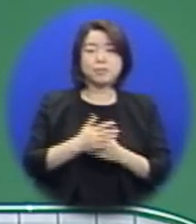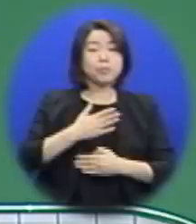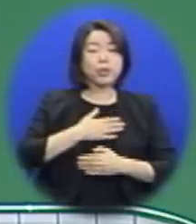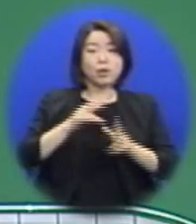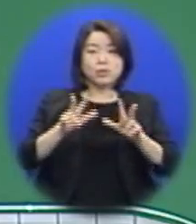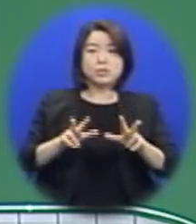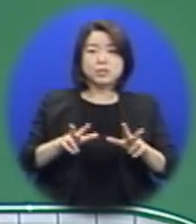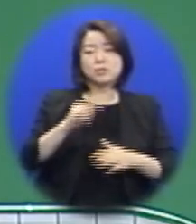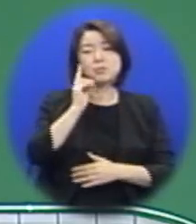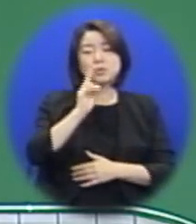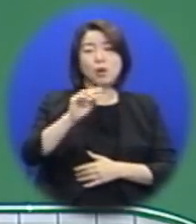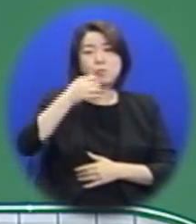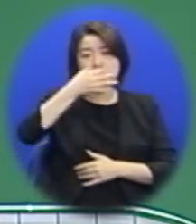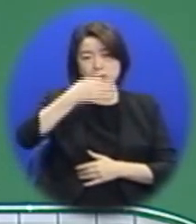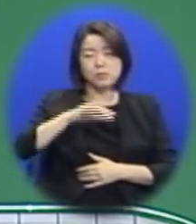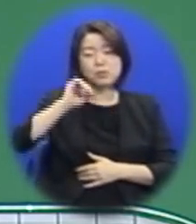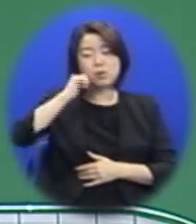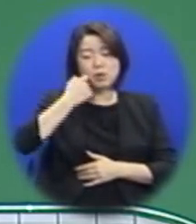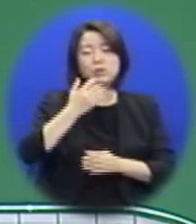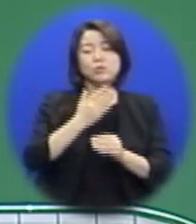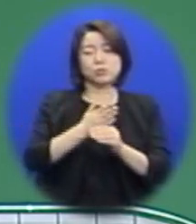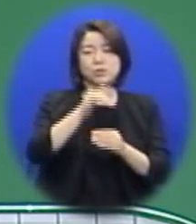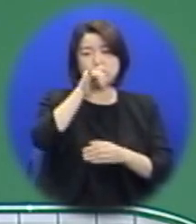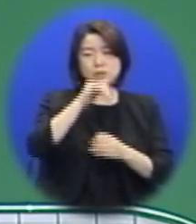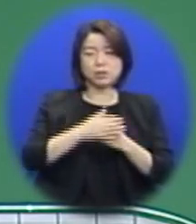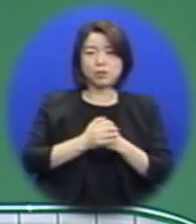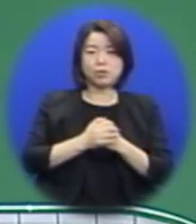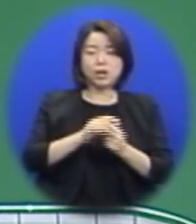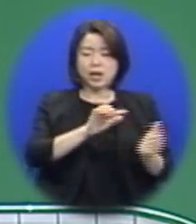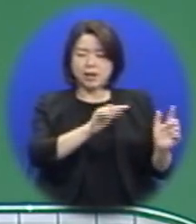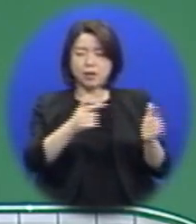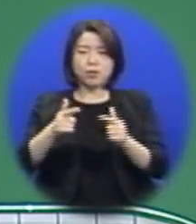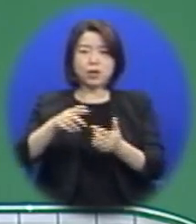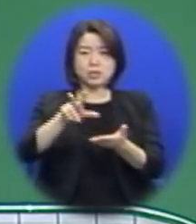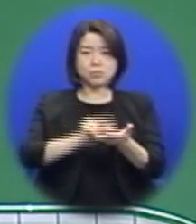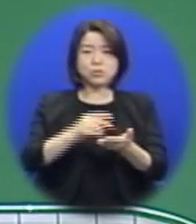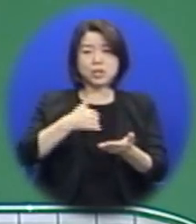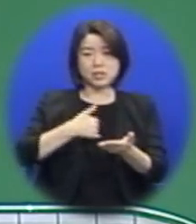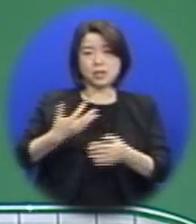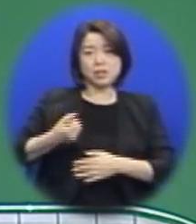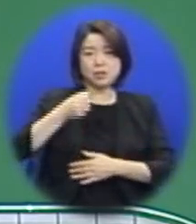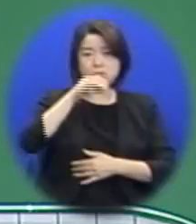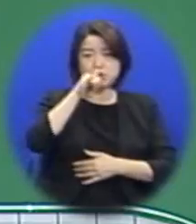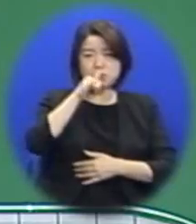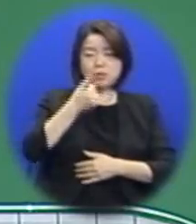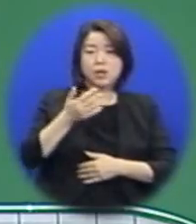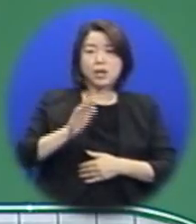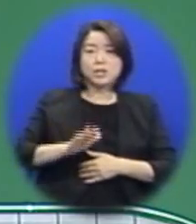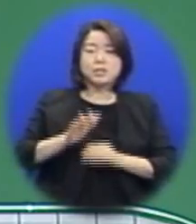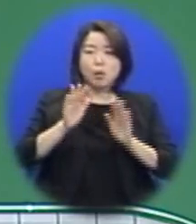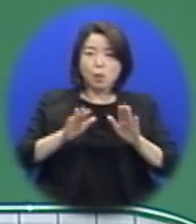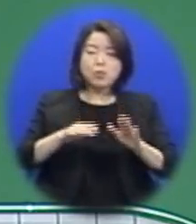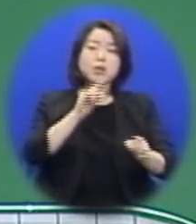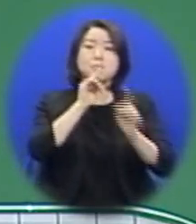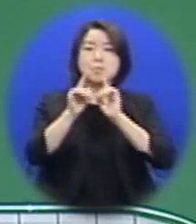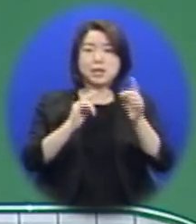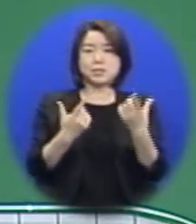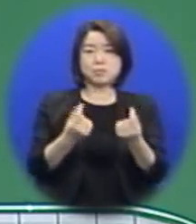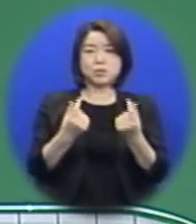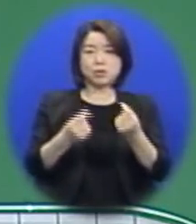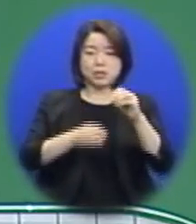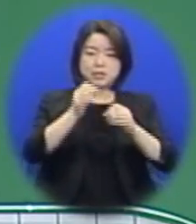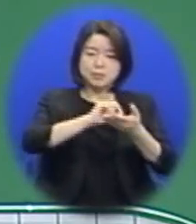저는 지금 너무나 힘들고 어려운 가운데 있습니다. 여러 가지 문제가 제게 있습니다. 근데 저는 정말 오늘 말씀처럼